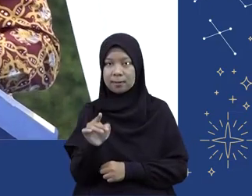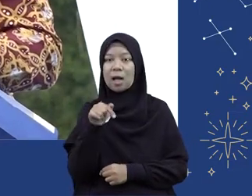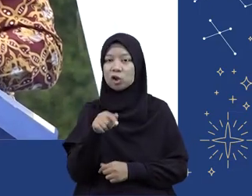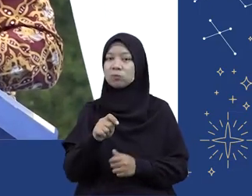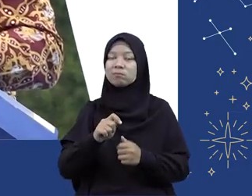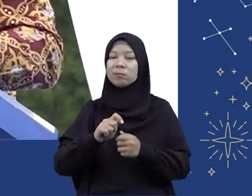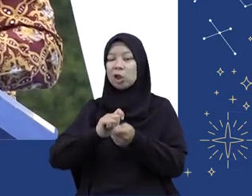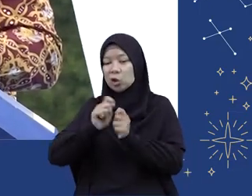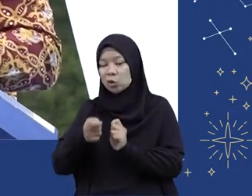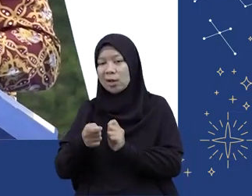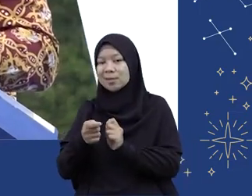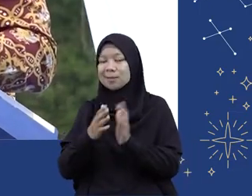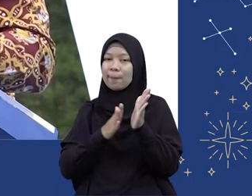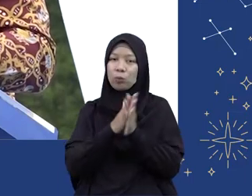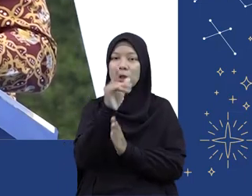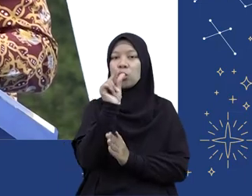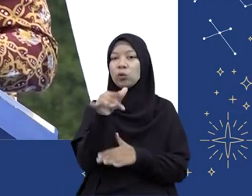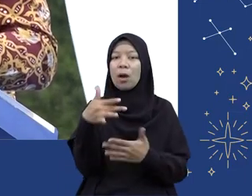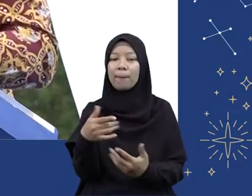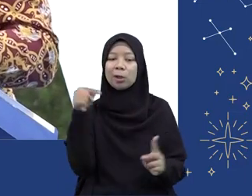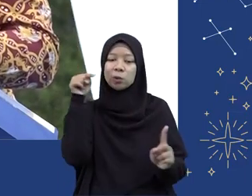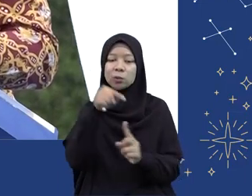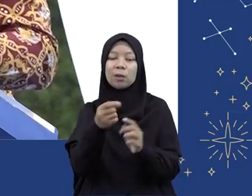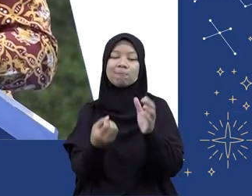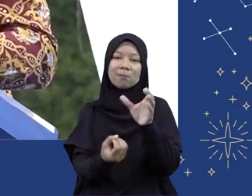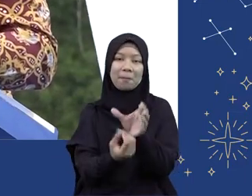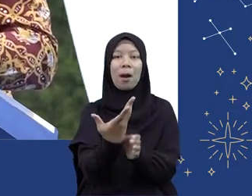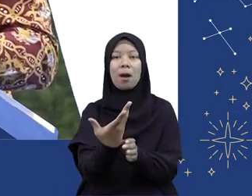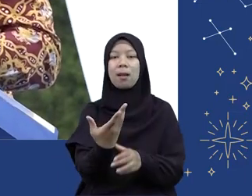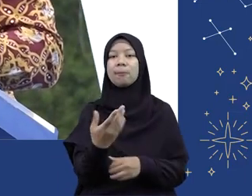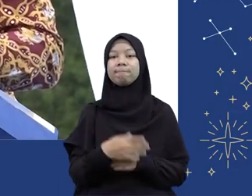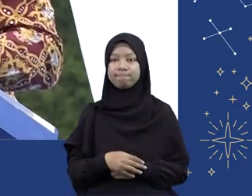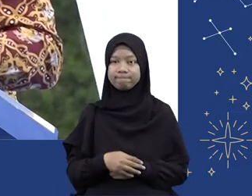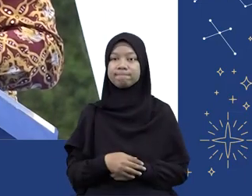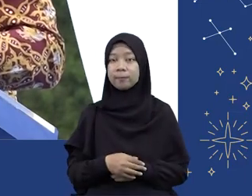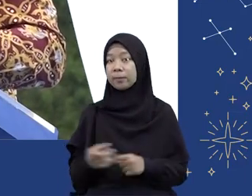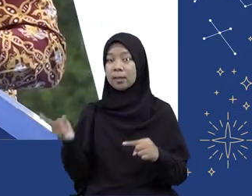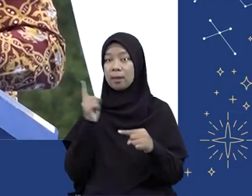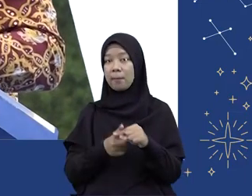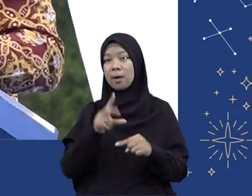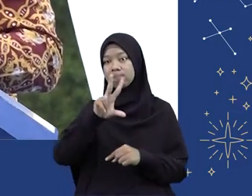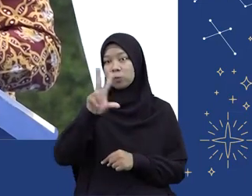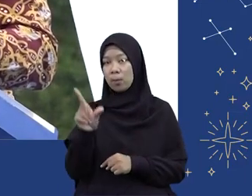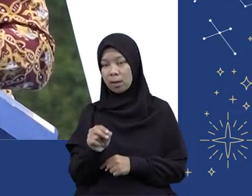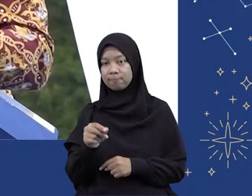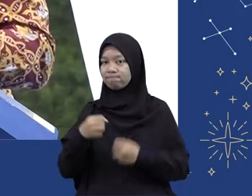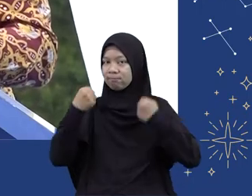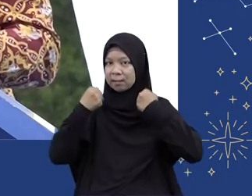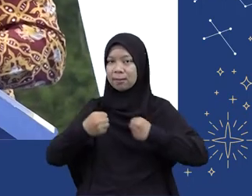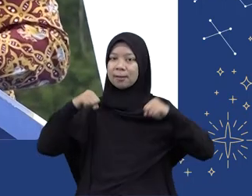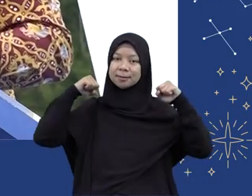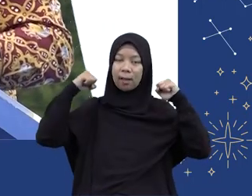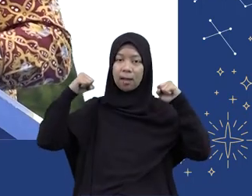mulia yang kami laksanakan demi pengembangan itu juga di Jawa Barat Kami Jaga kesehatannya Pak sehingga